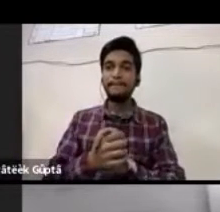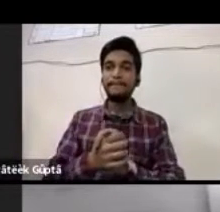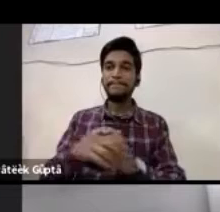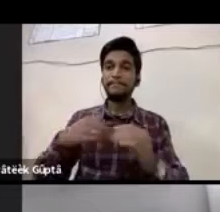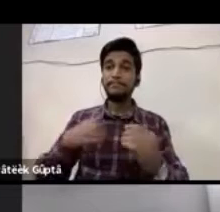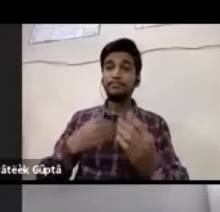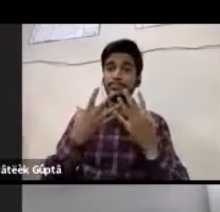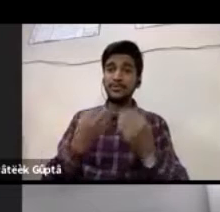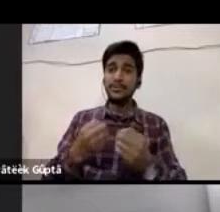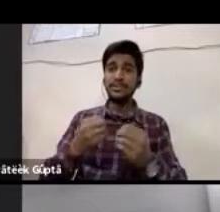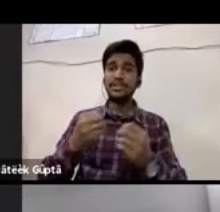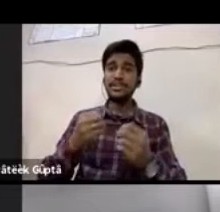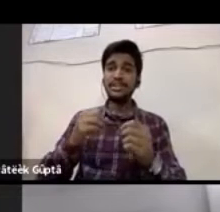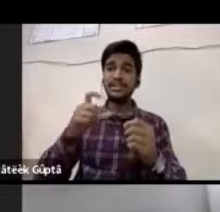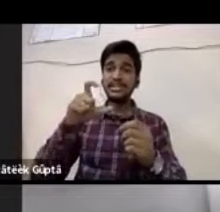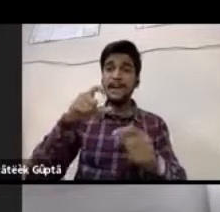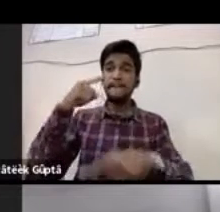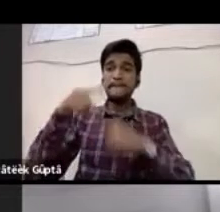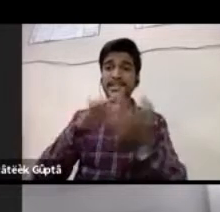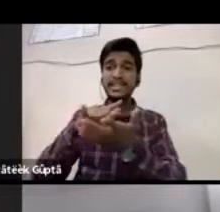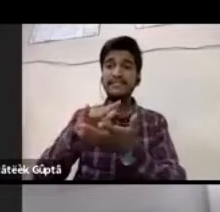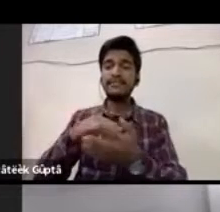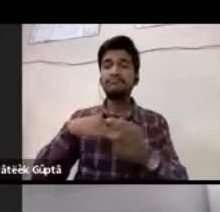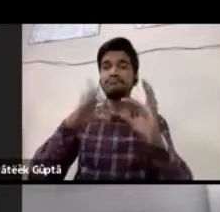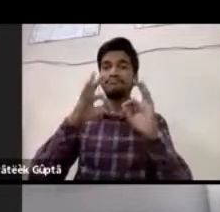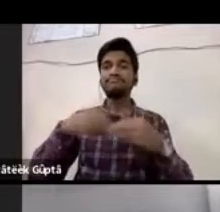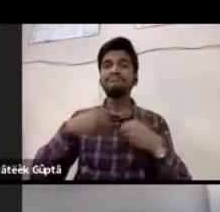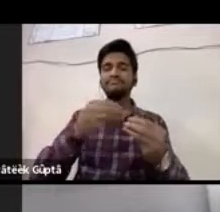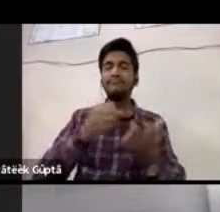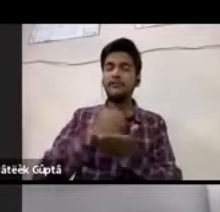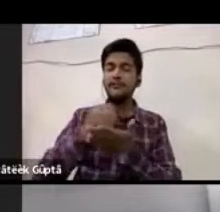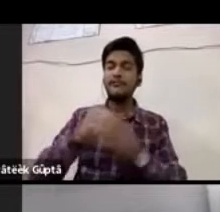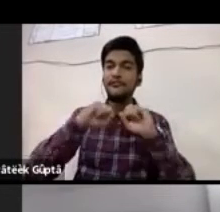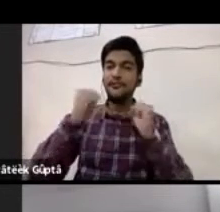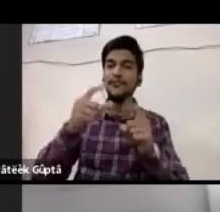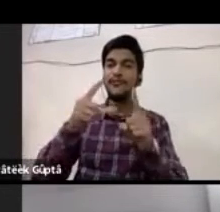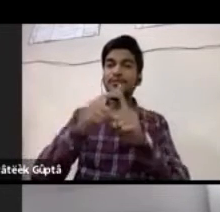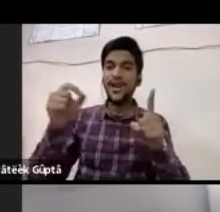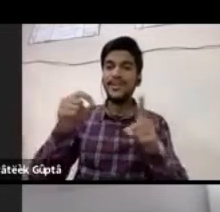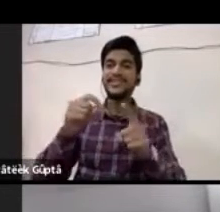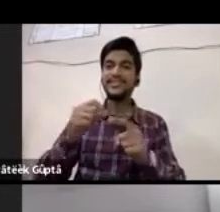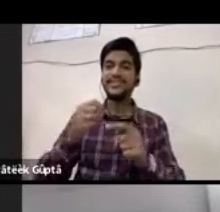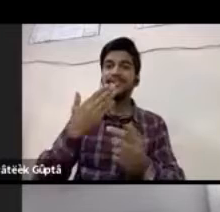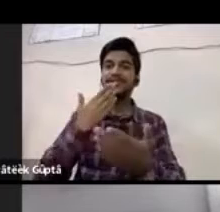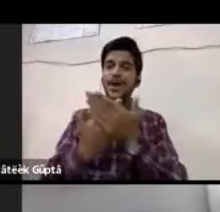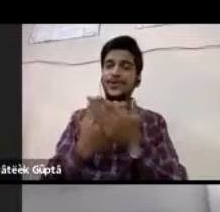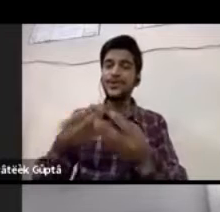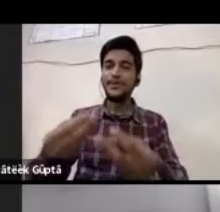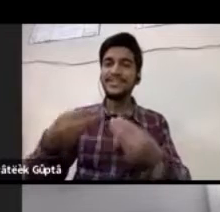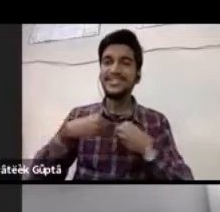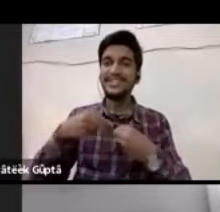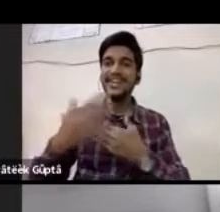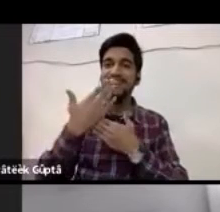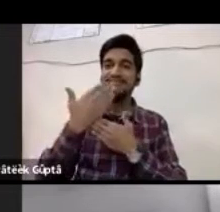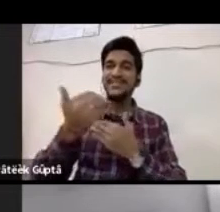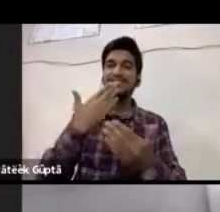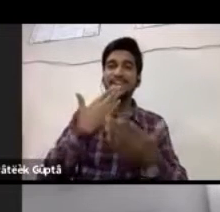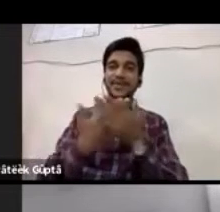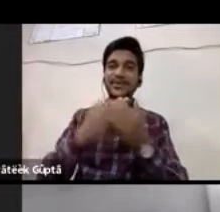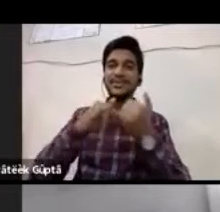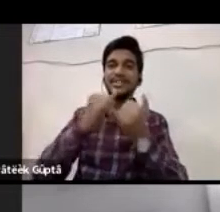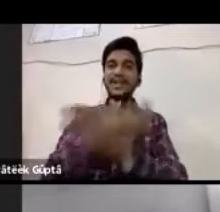इट. थैंक यू निरंजन जी फॉर गिविंग मी दिस अपॉर्चुनिटी. थैंक यू सार्थक. थैंक यू ऑल द सुपर आइडल्स फॉर शेयरिंग योर